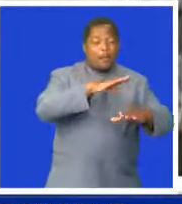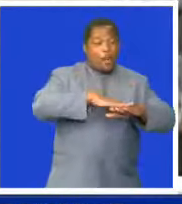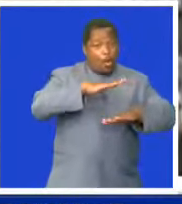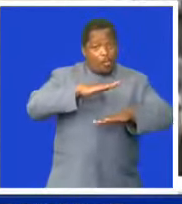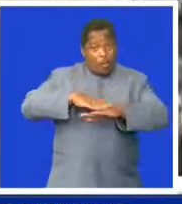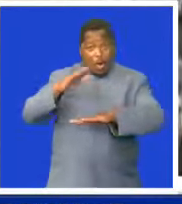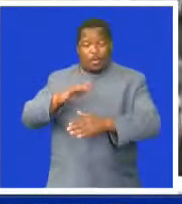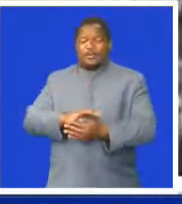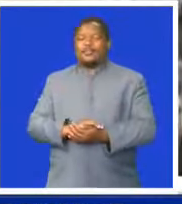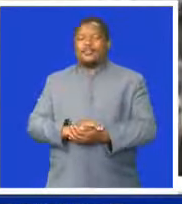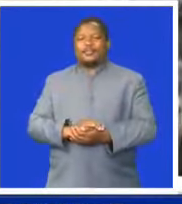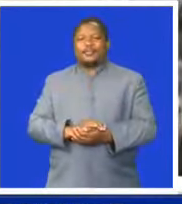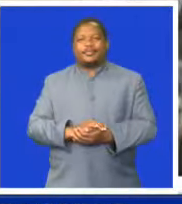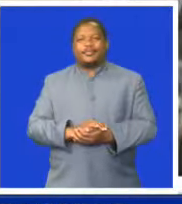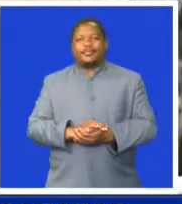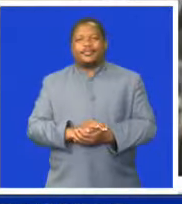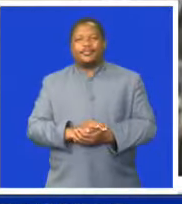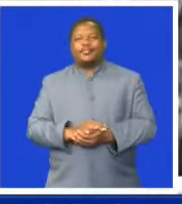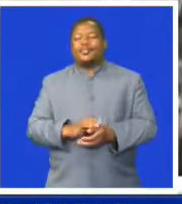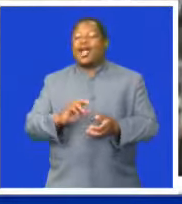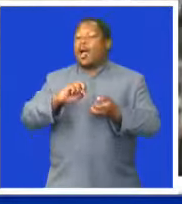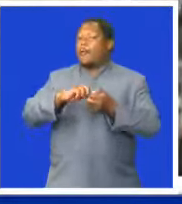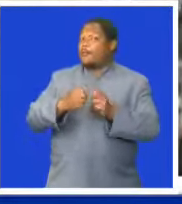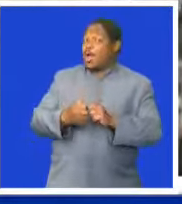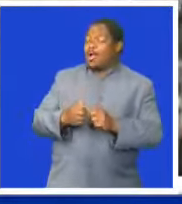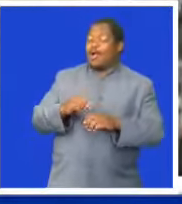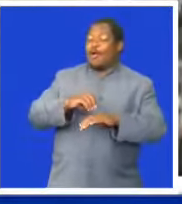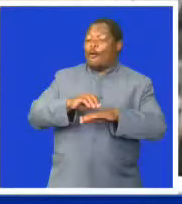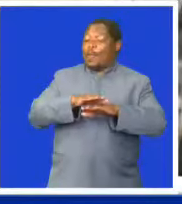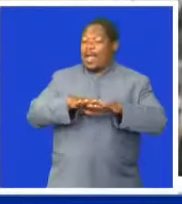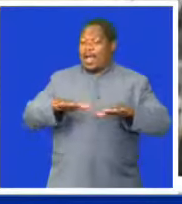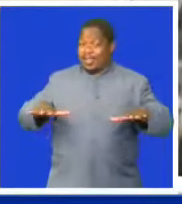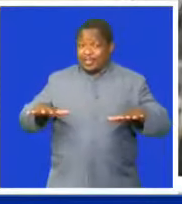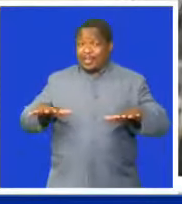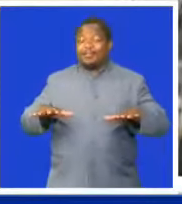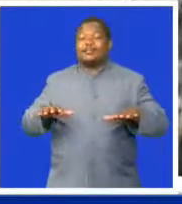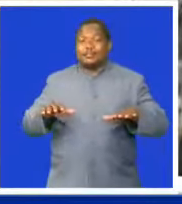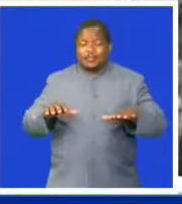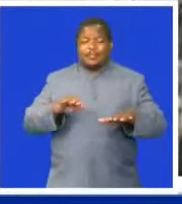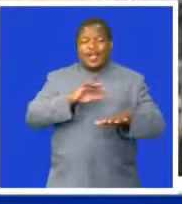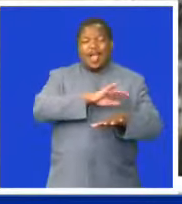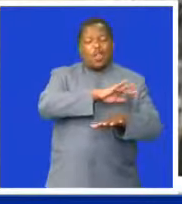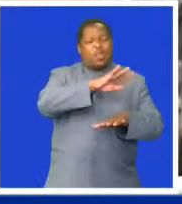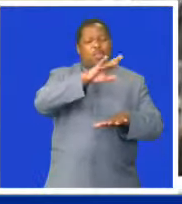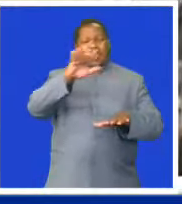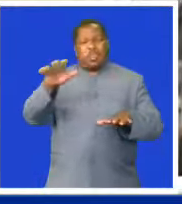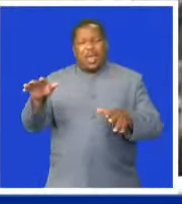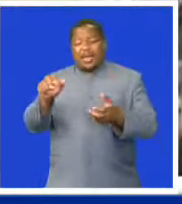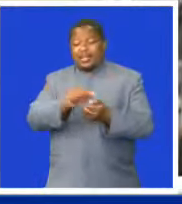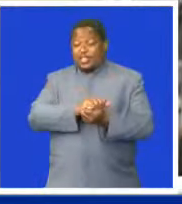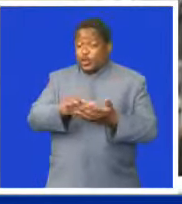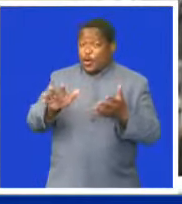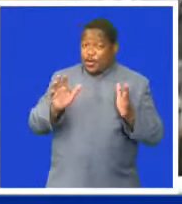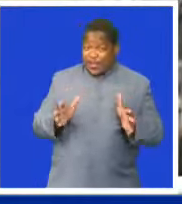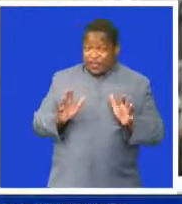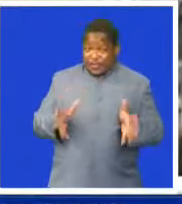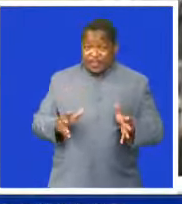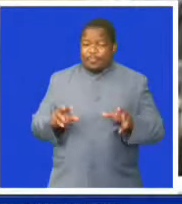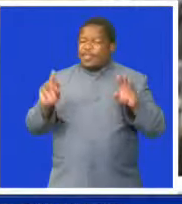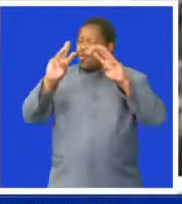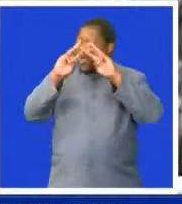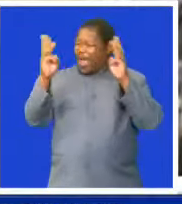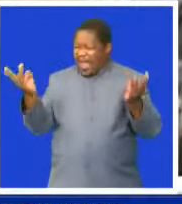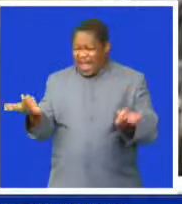international outcry nje Tindzaba elithwathwasa ukuthi kunema-international declarations nathi lesi sawasayina njengelive.